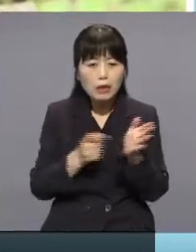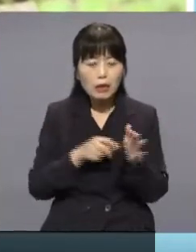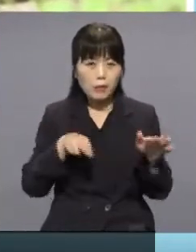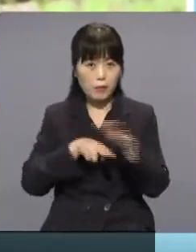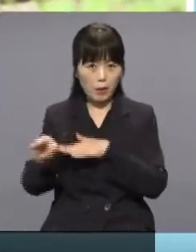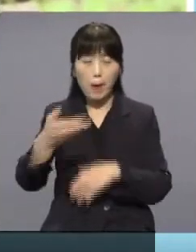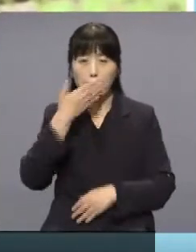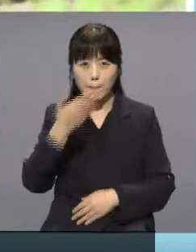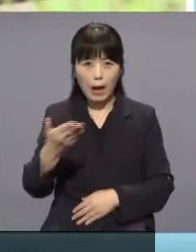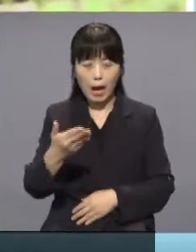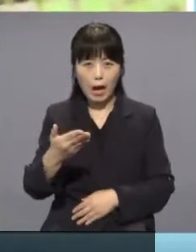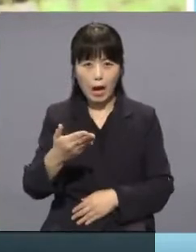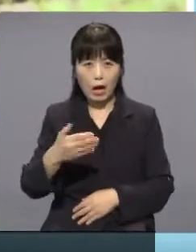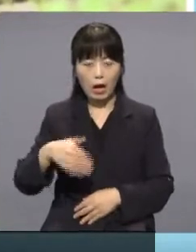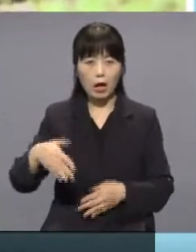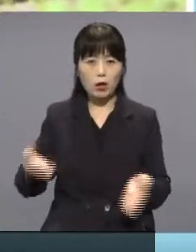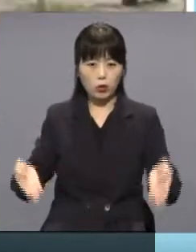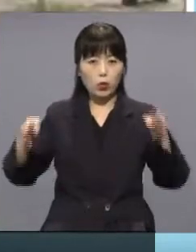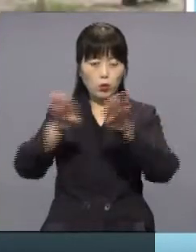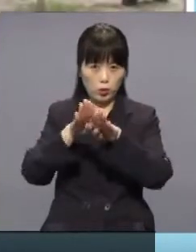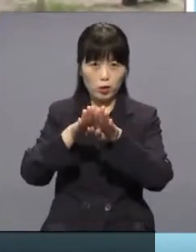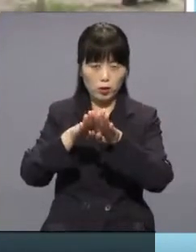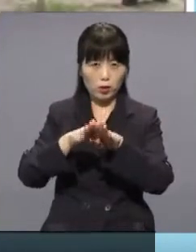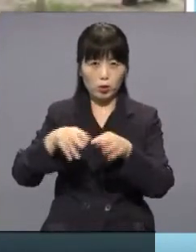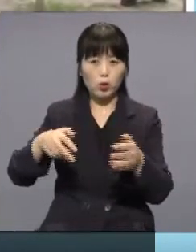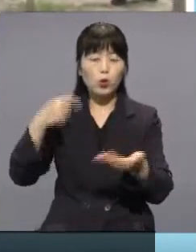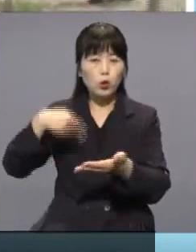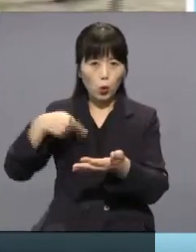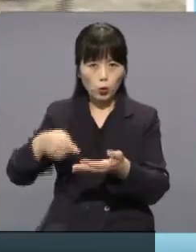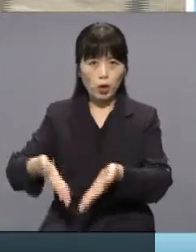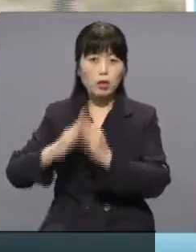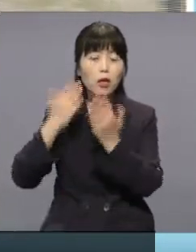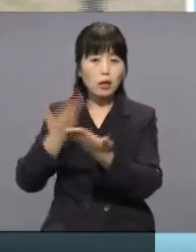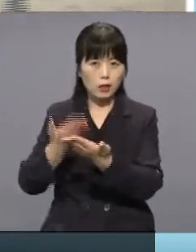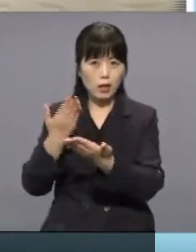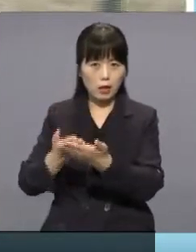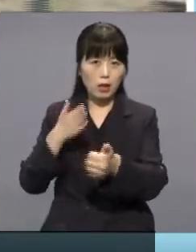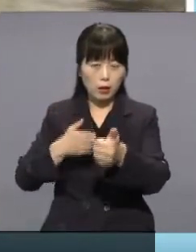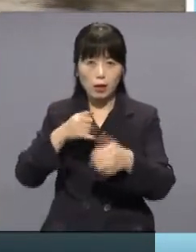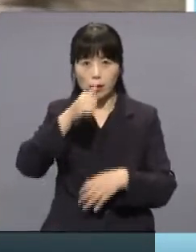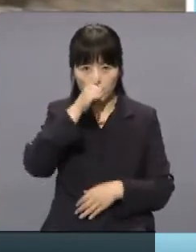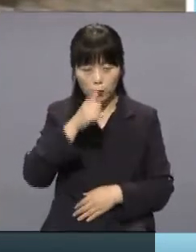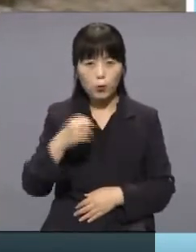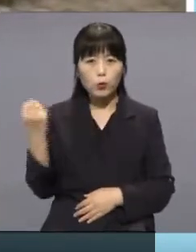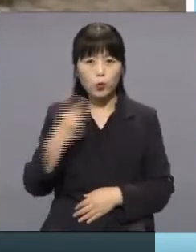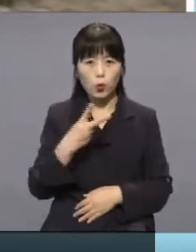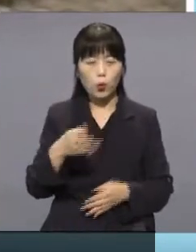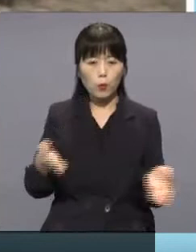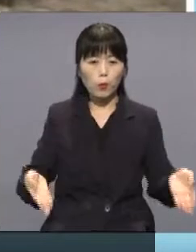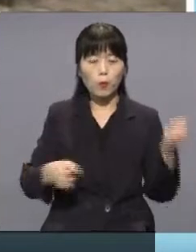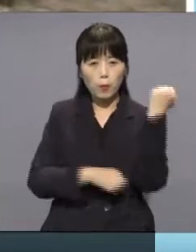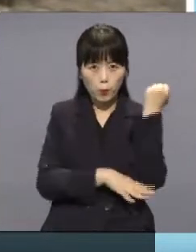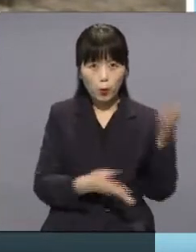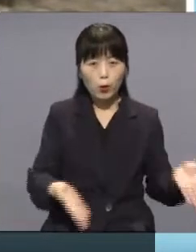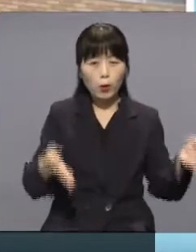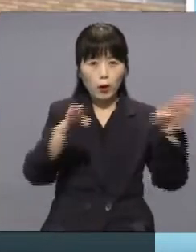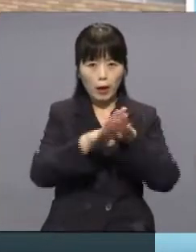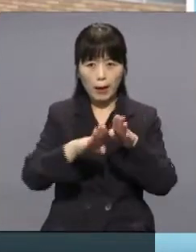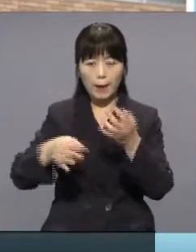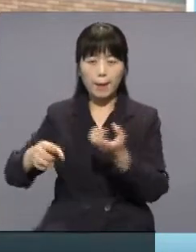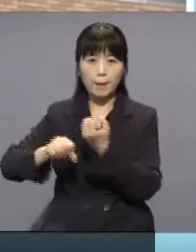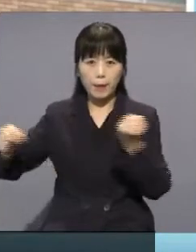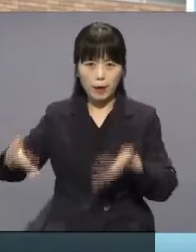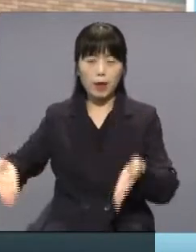가능한 조립식 교실이죠 모듈러 교실을 설치해 달라는 요청 하나 하고요 또 하나는 본관 별관 건물을 즉시